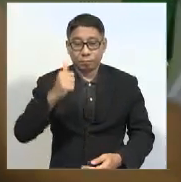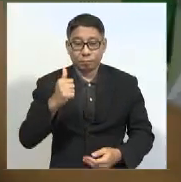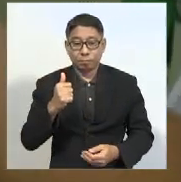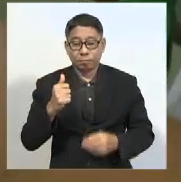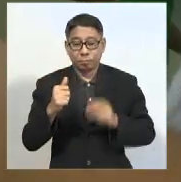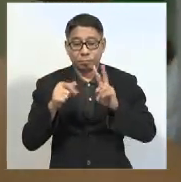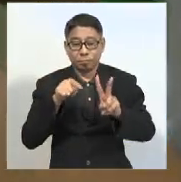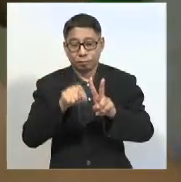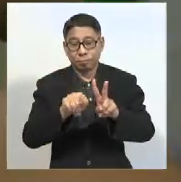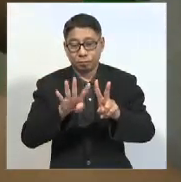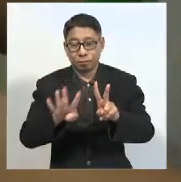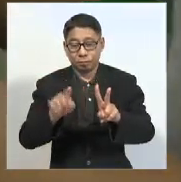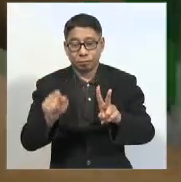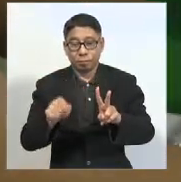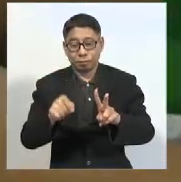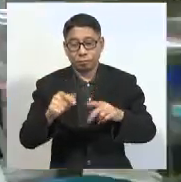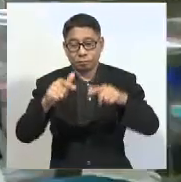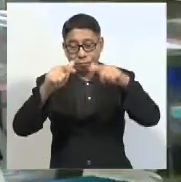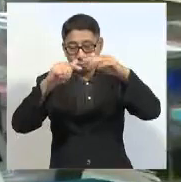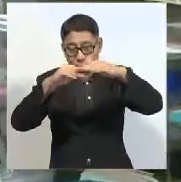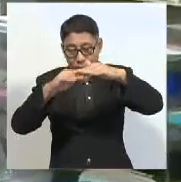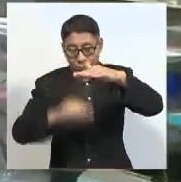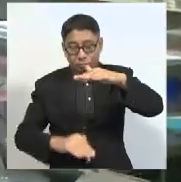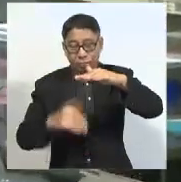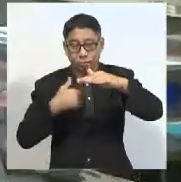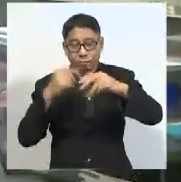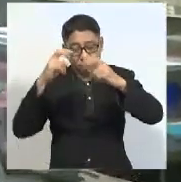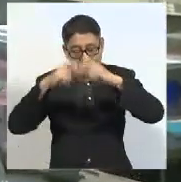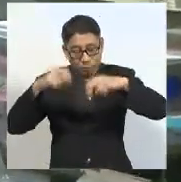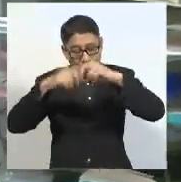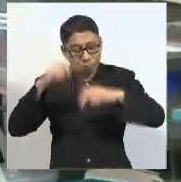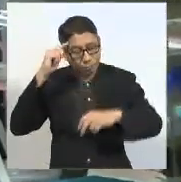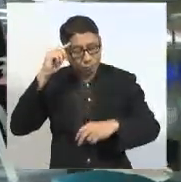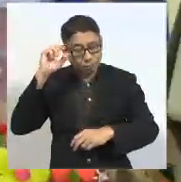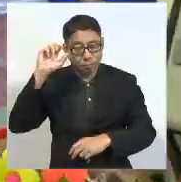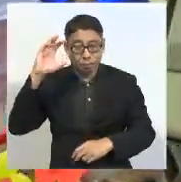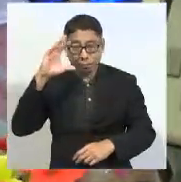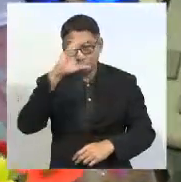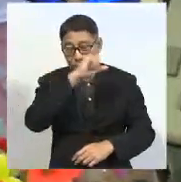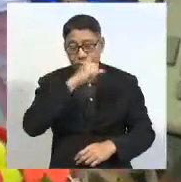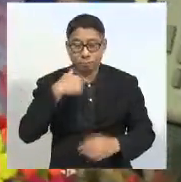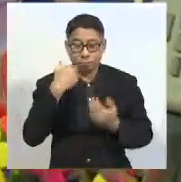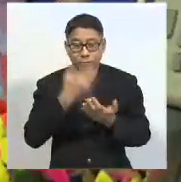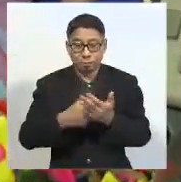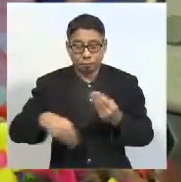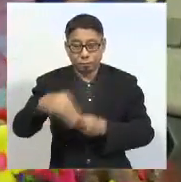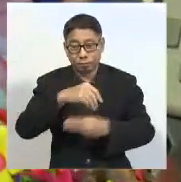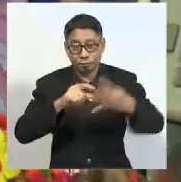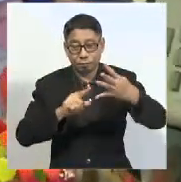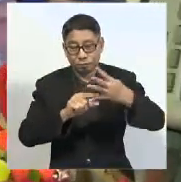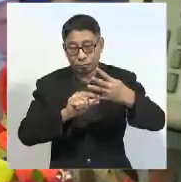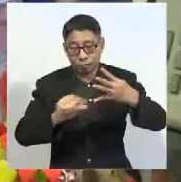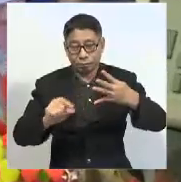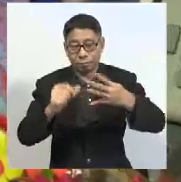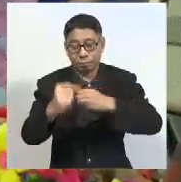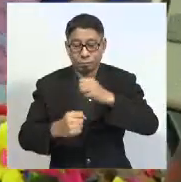ละ 2.4 ซึ่งต่ำกว่าที่นักวิเคราะห์ได้คาดการเอาไว้แต่มั่นใจนะคะว่าเศรษฐกิจในไตรมาสที่4